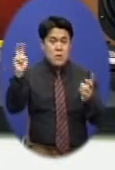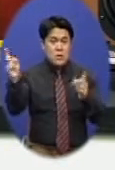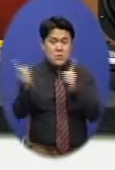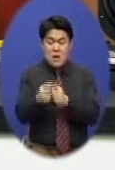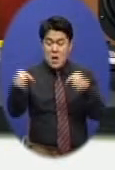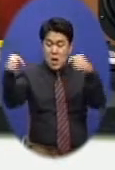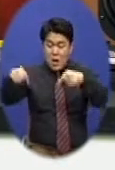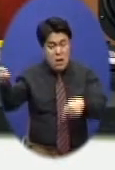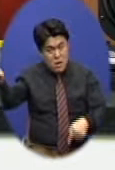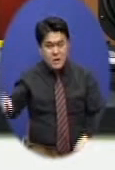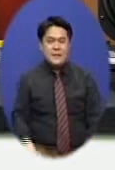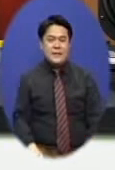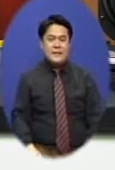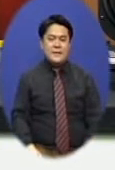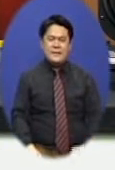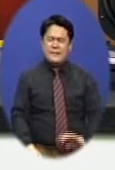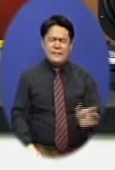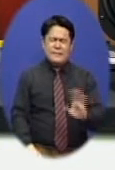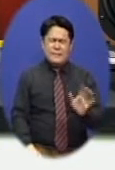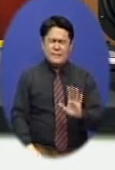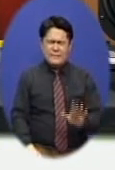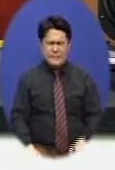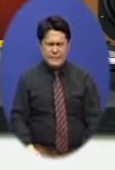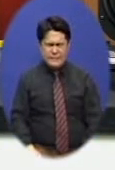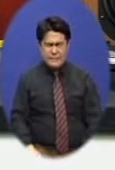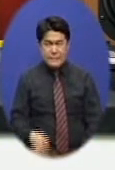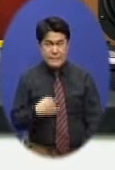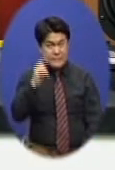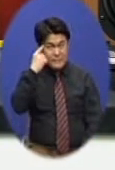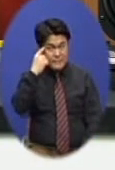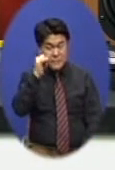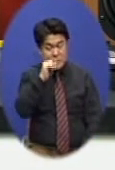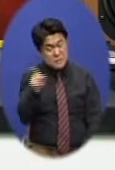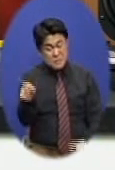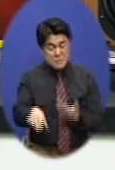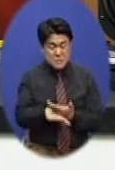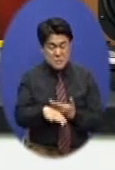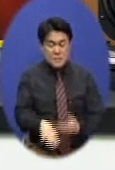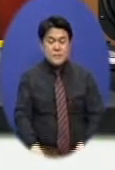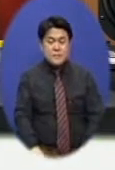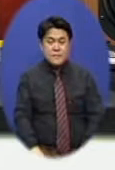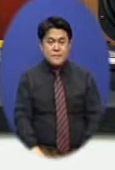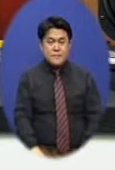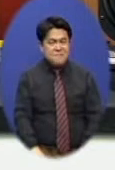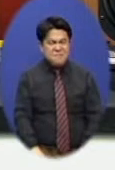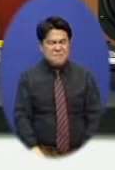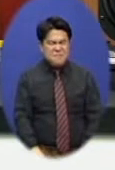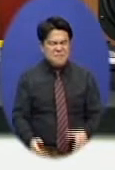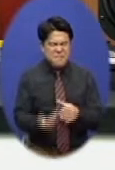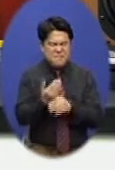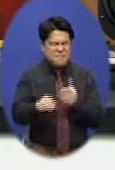타업을 봐야죠. 근데 그 지금 내가 생각하고 있는 거 좀 틀려서 네. 사건